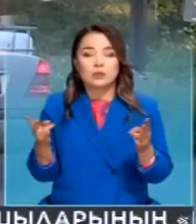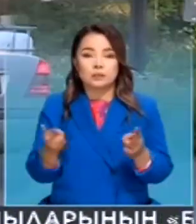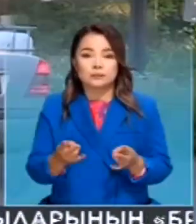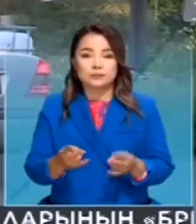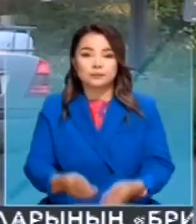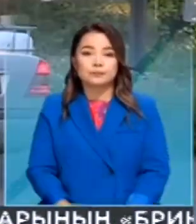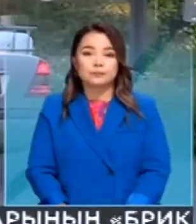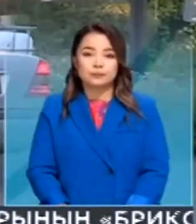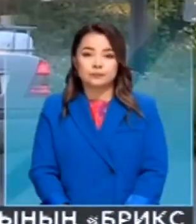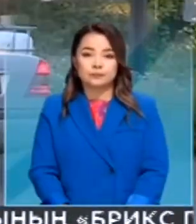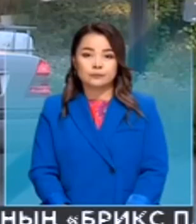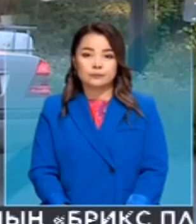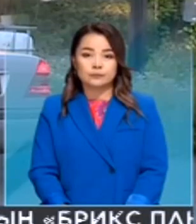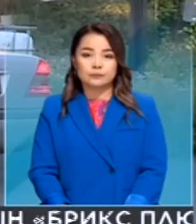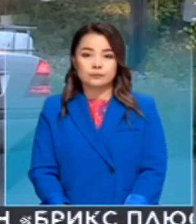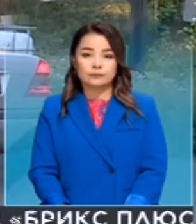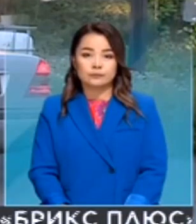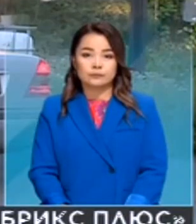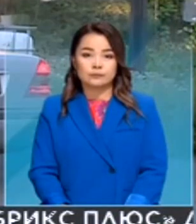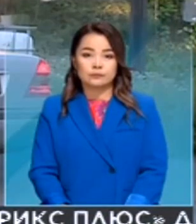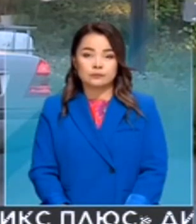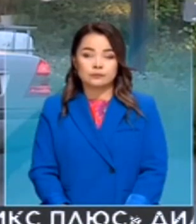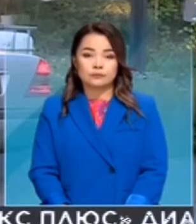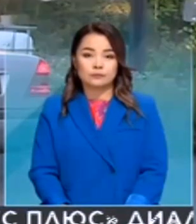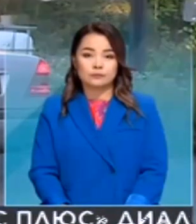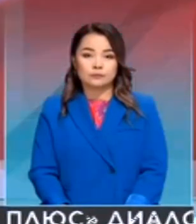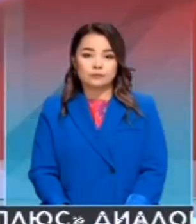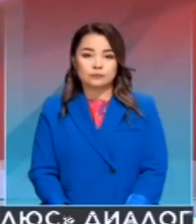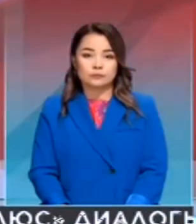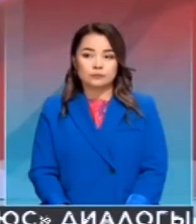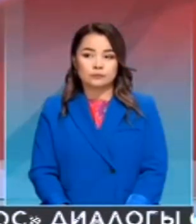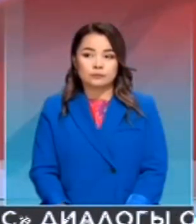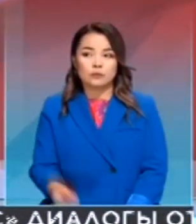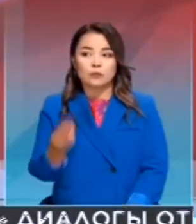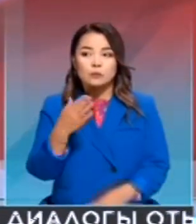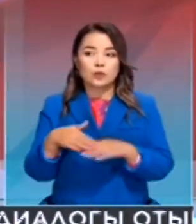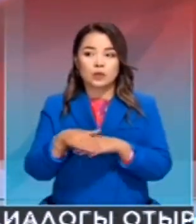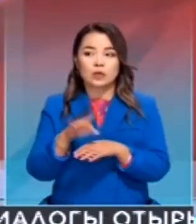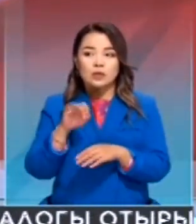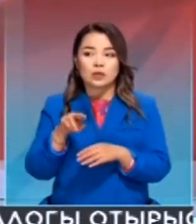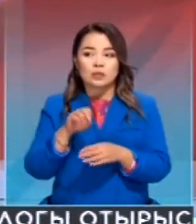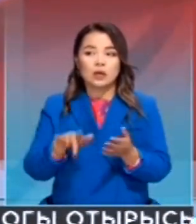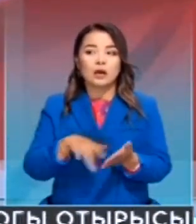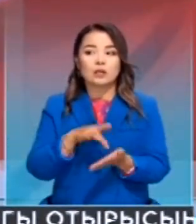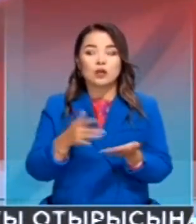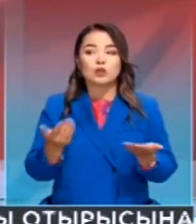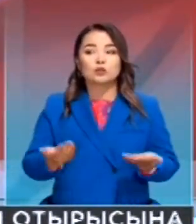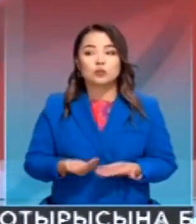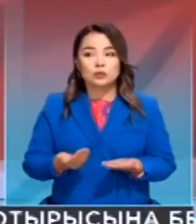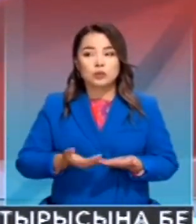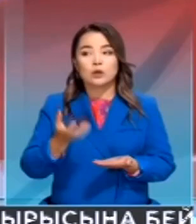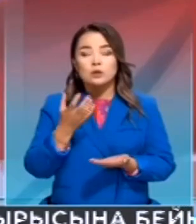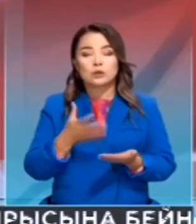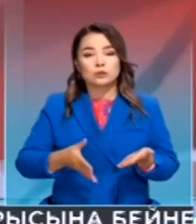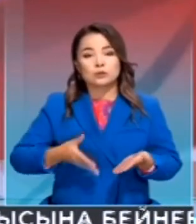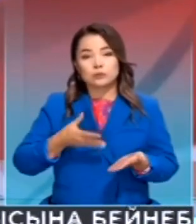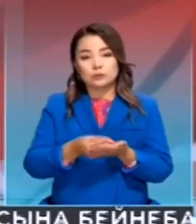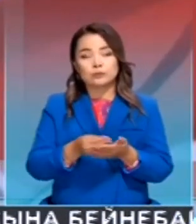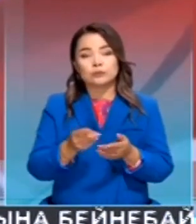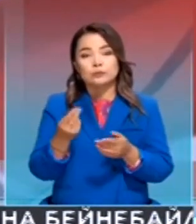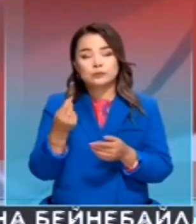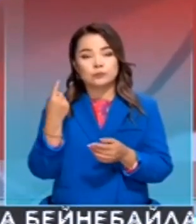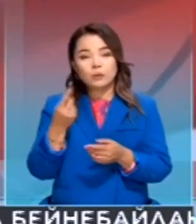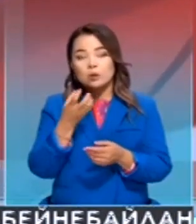Сәбитұлы, Қазақстан ұлттық телеарнасы, Қарағанды облысынан. Шығыстағы Риддер қаласының тұрғындарына жылу ақысына артық төлеген